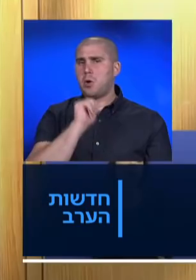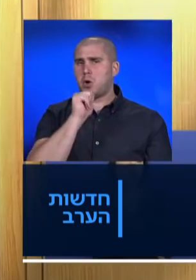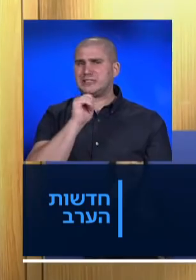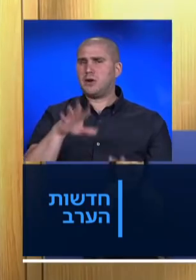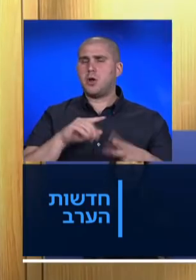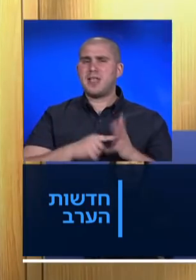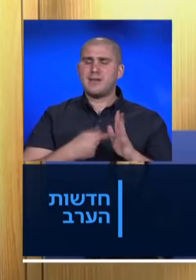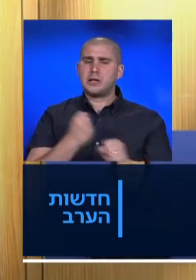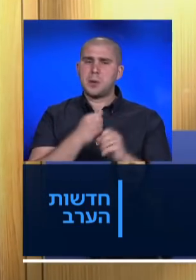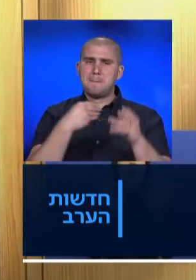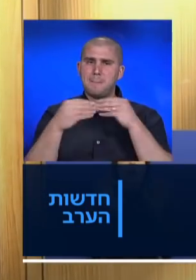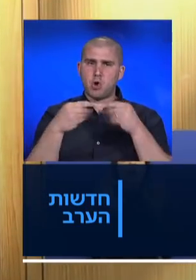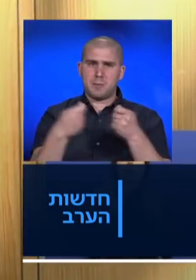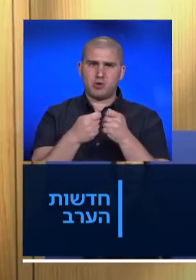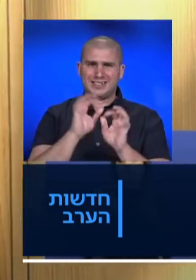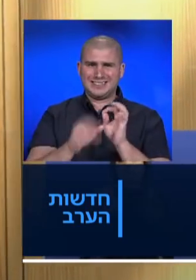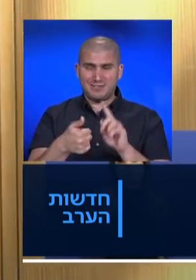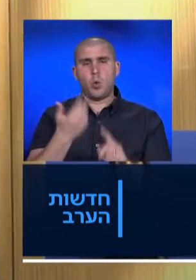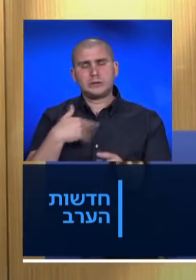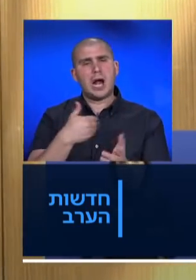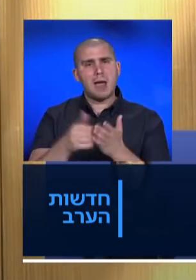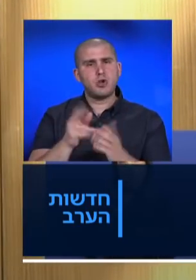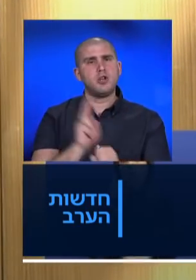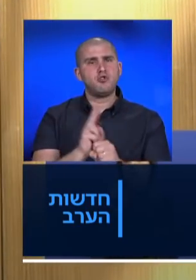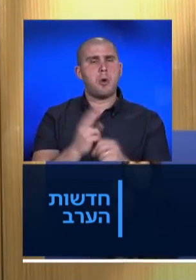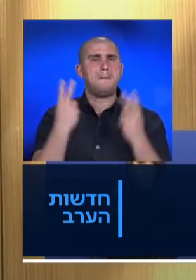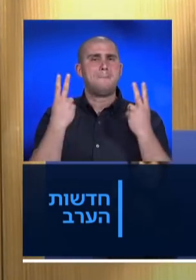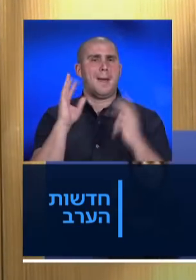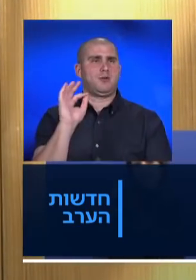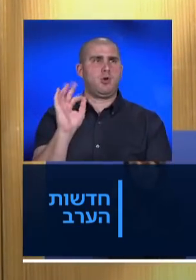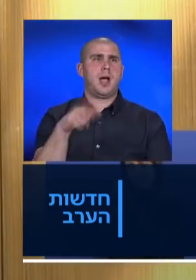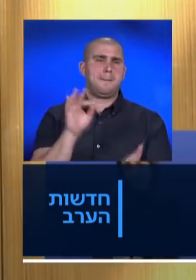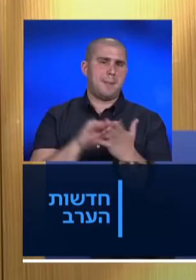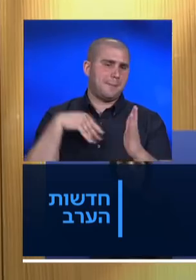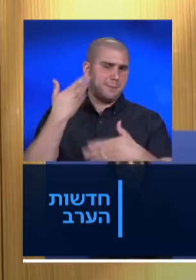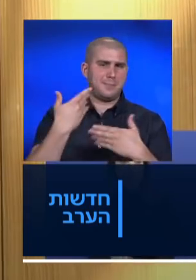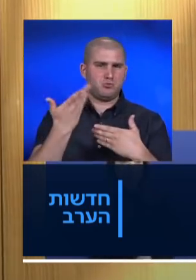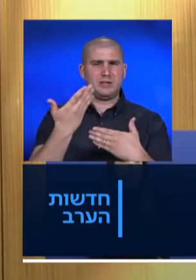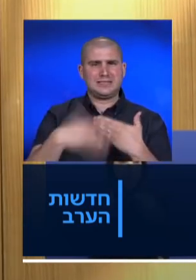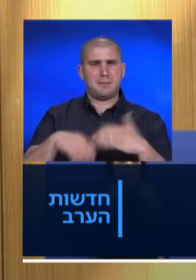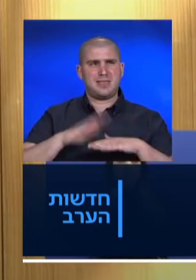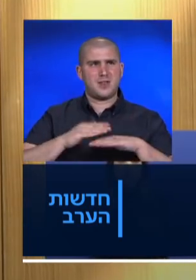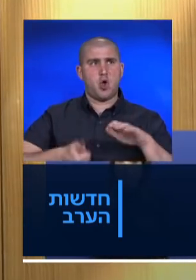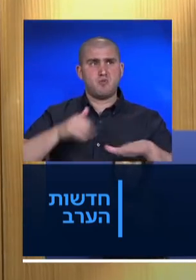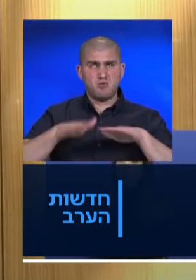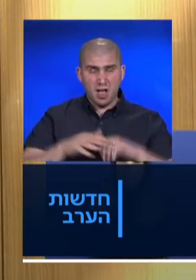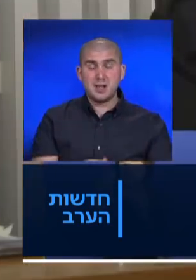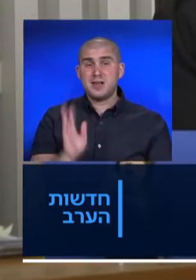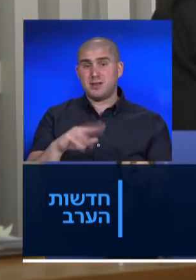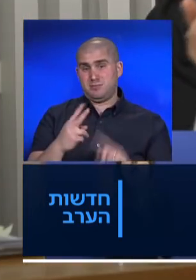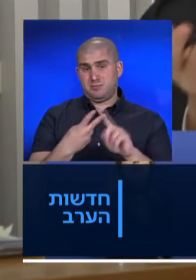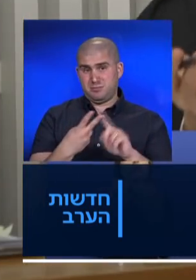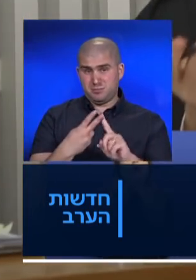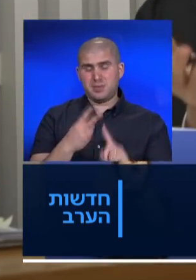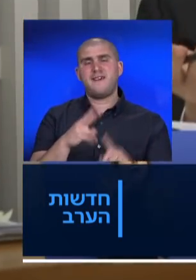פשרות בסעיף הזה. הוא רוצה להמשיך לשמור על מעמדו גם ביום שאחרי שהוא יסיים לכהן כראש ממשלה. ונקודה נוספת, הוועדה לבחירת